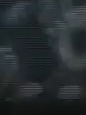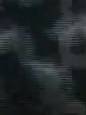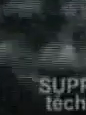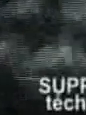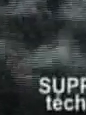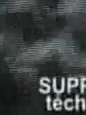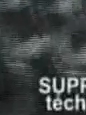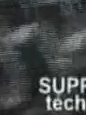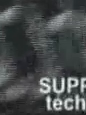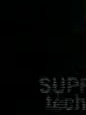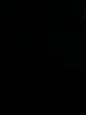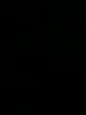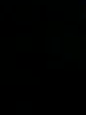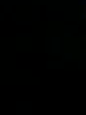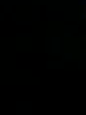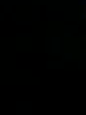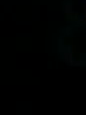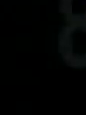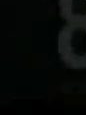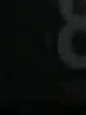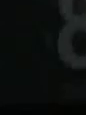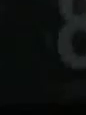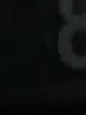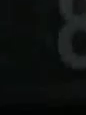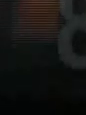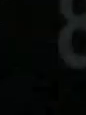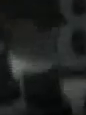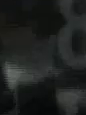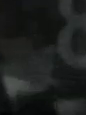FM. Et un support technique, c'est sur Nyota. Écoutez, c'est une nouveauté.